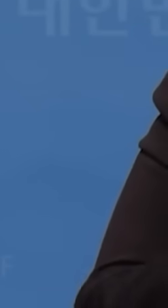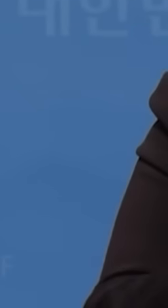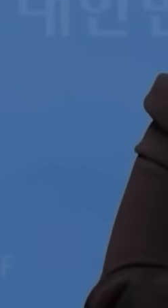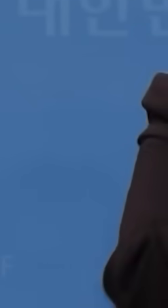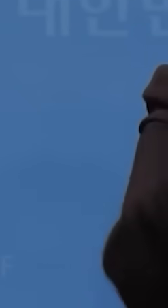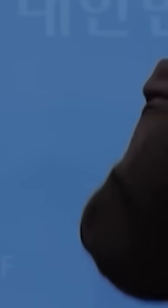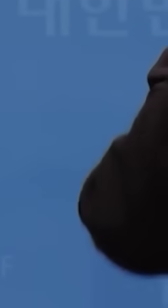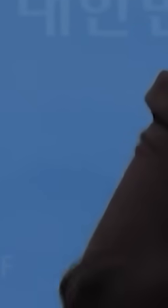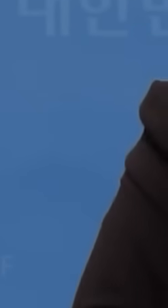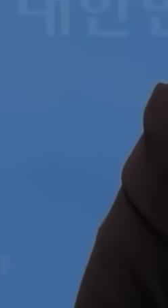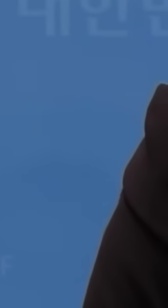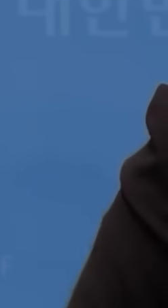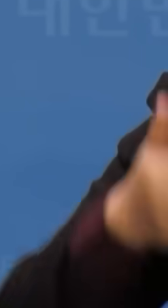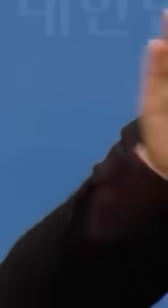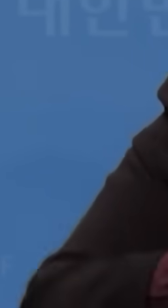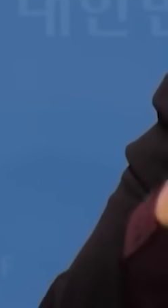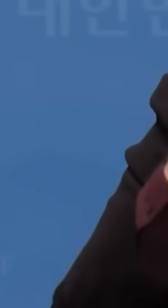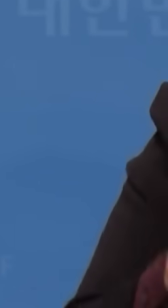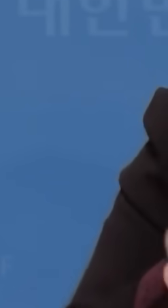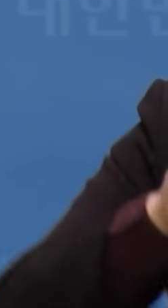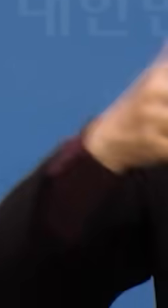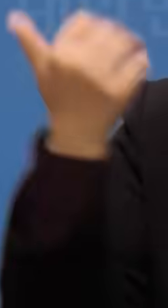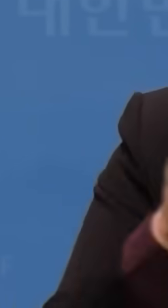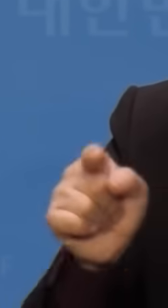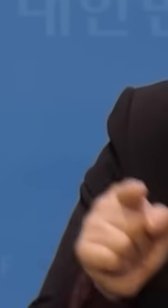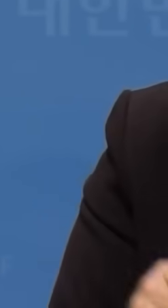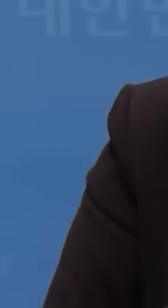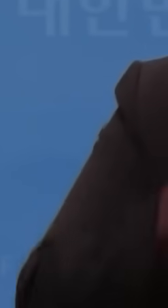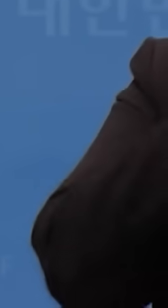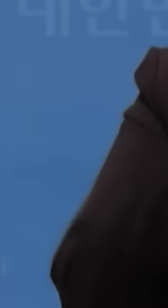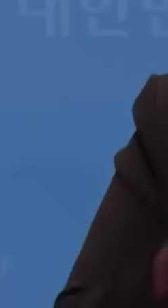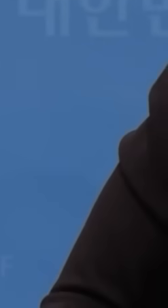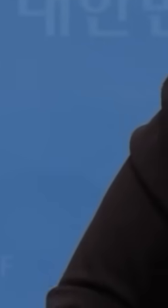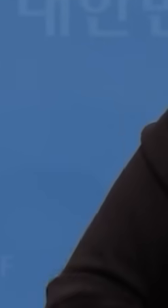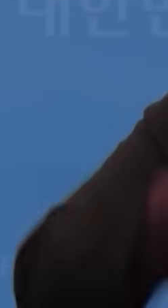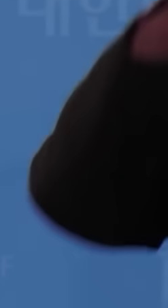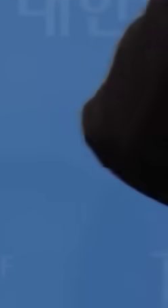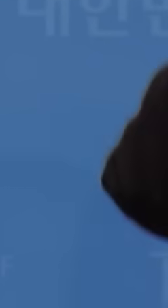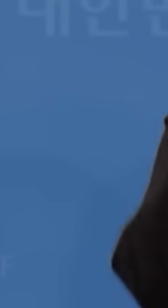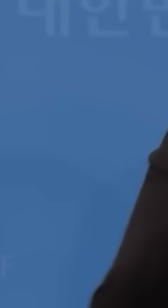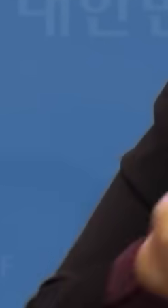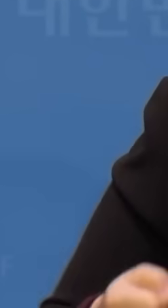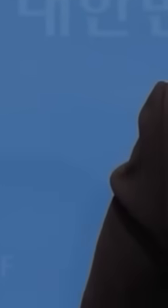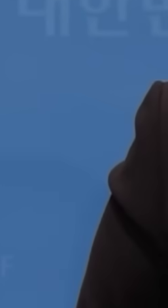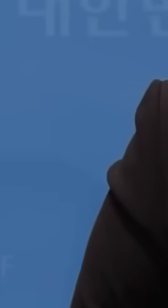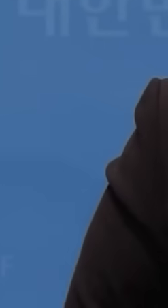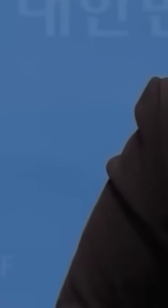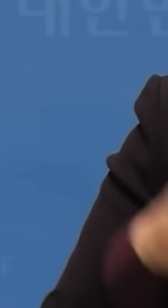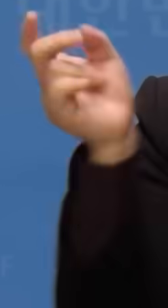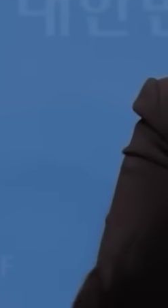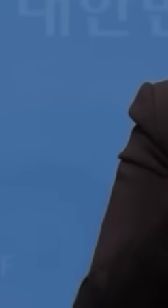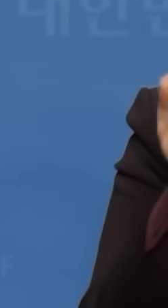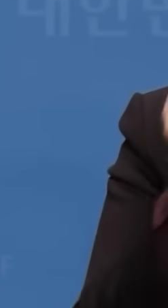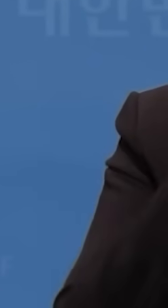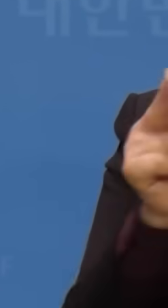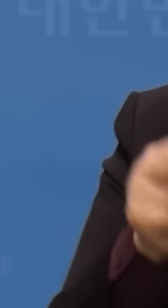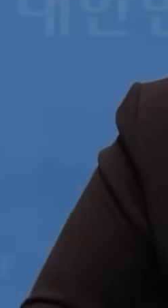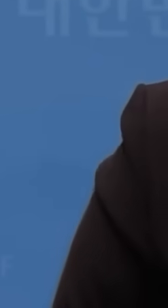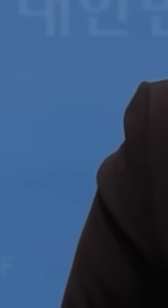너무 힘듭니다. 그런데도 불구하고 국회의원들은 자기들 표 때문에 정신을 못 차리고 있습니다.